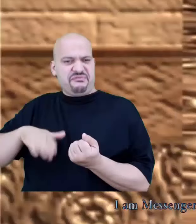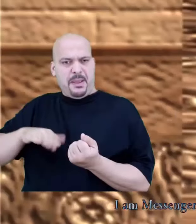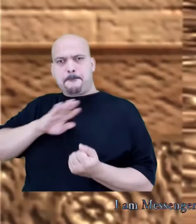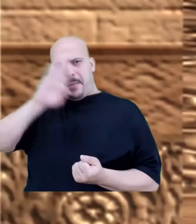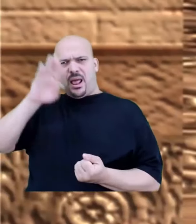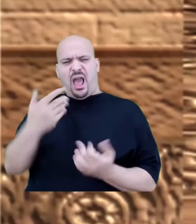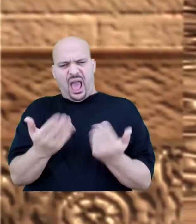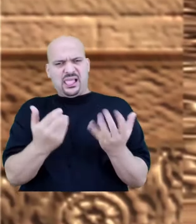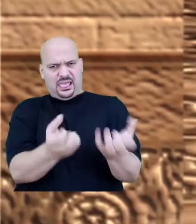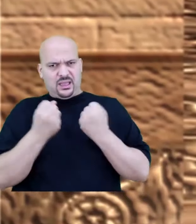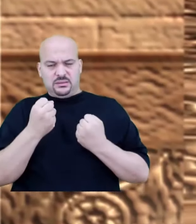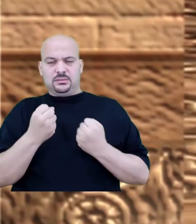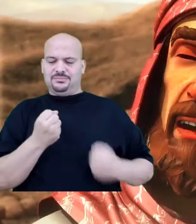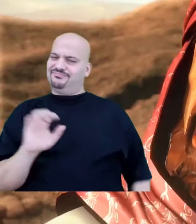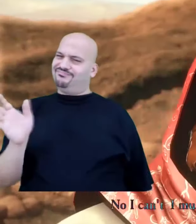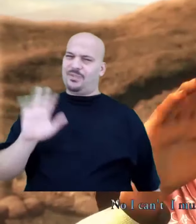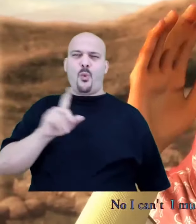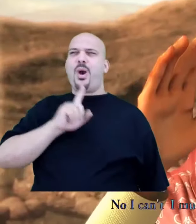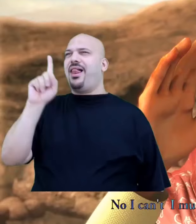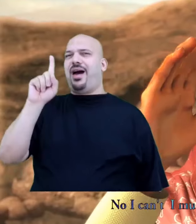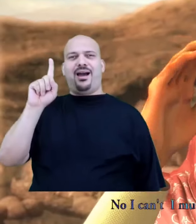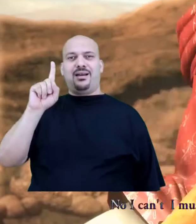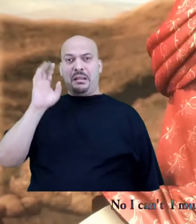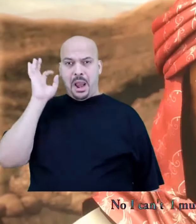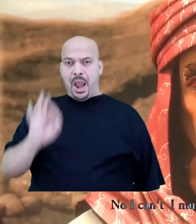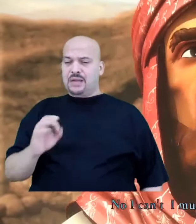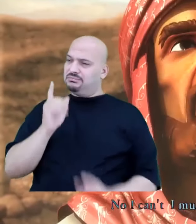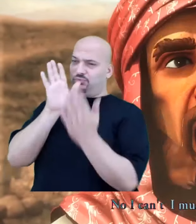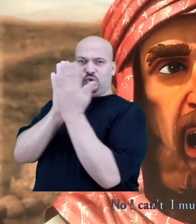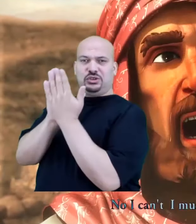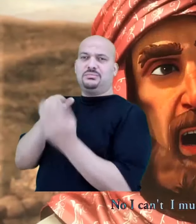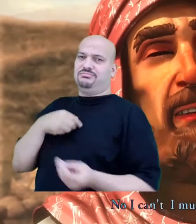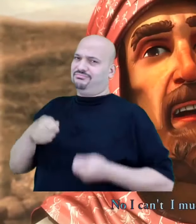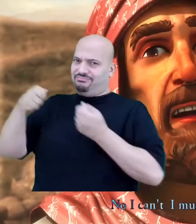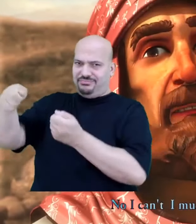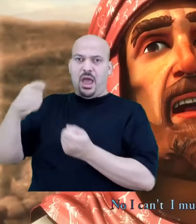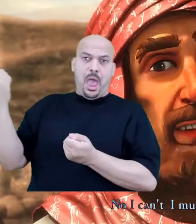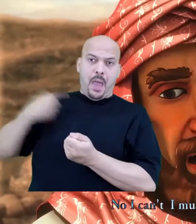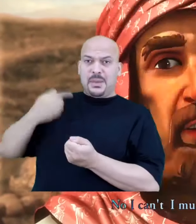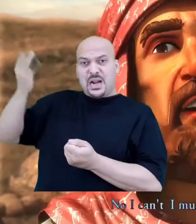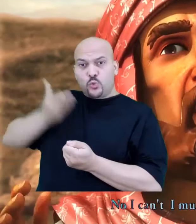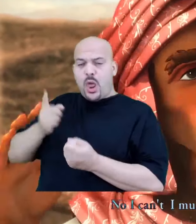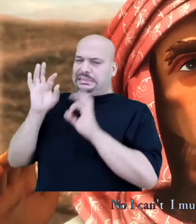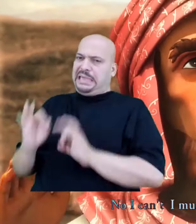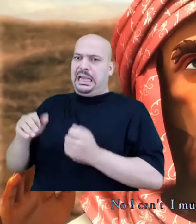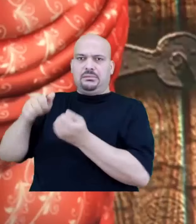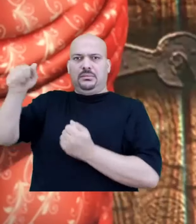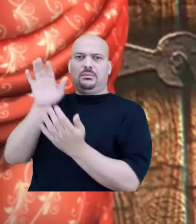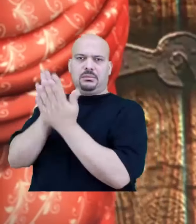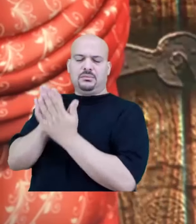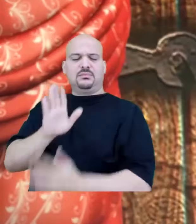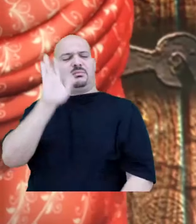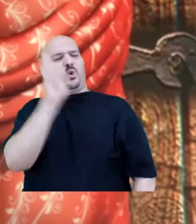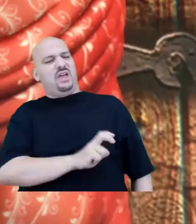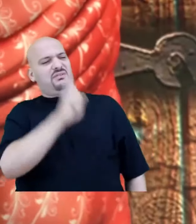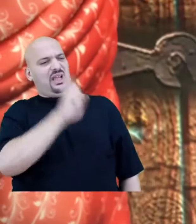الملك. أعطني إياها. لا والله، سأسلمها أنا إليه كما أمرني رسول الله.